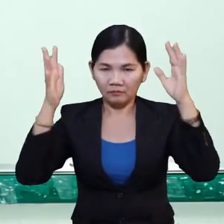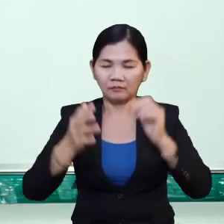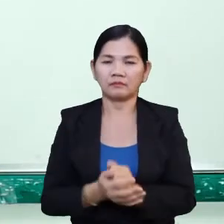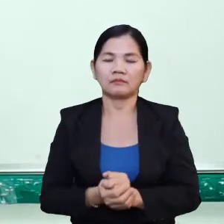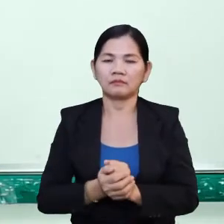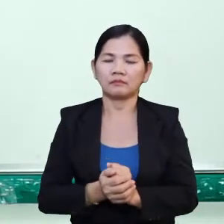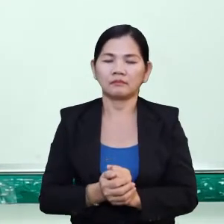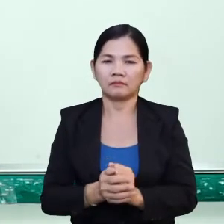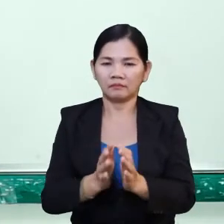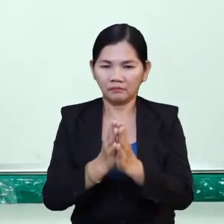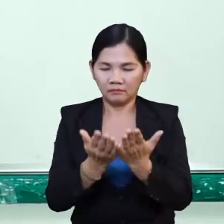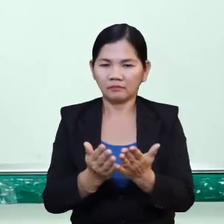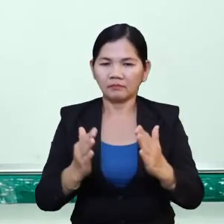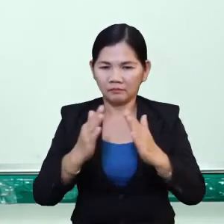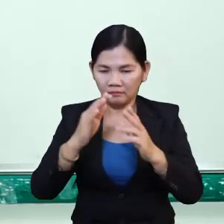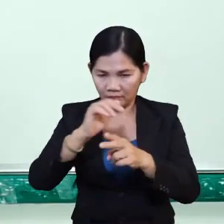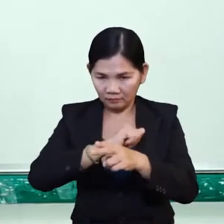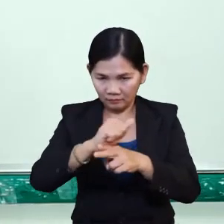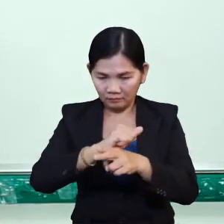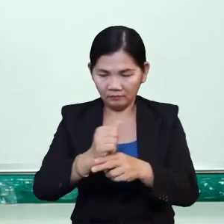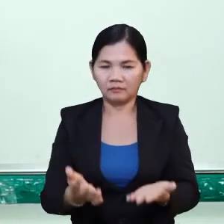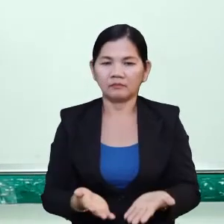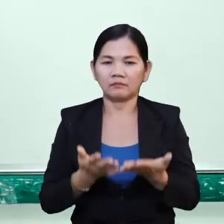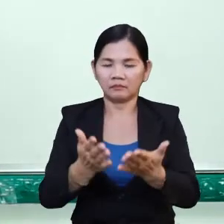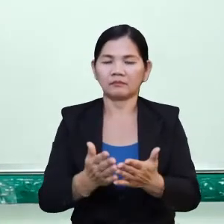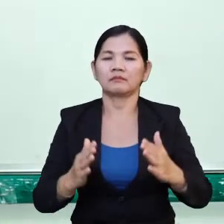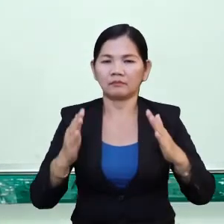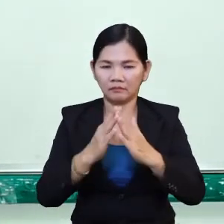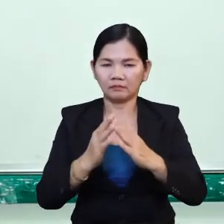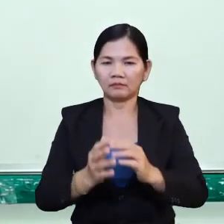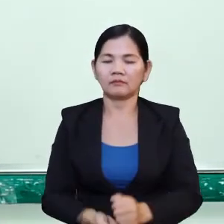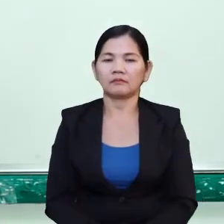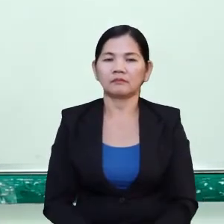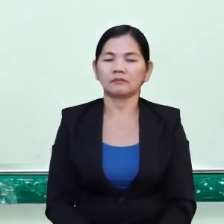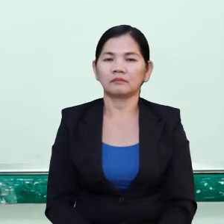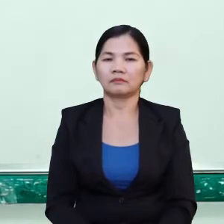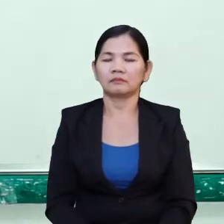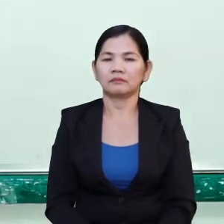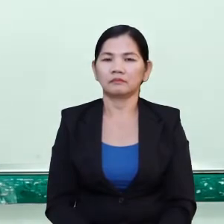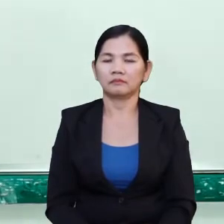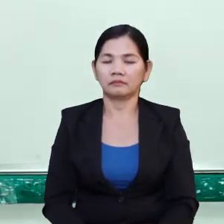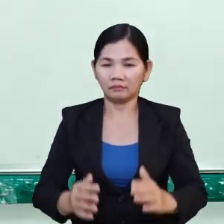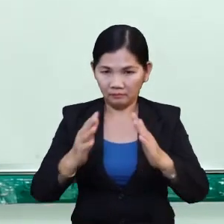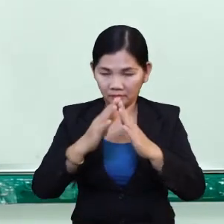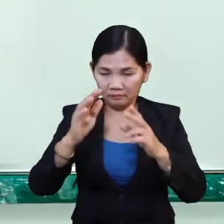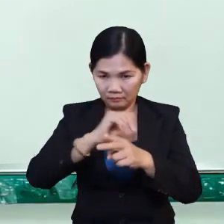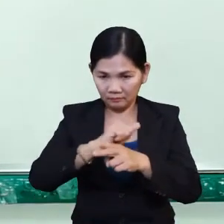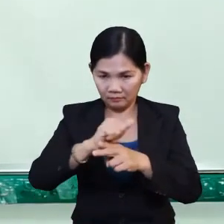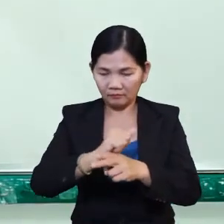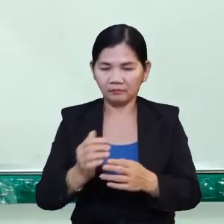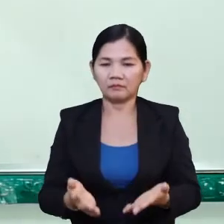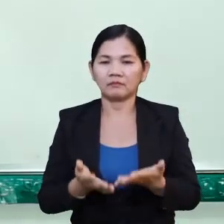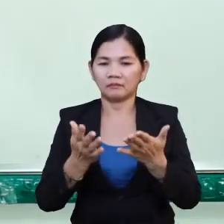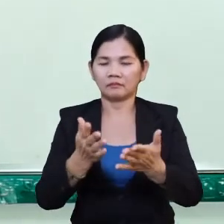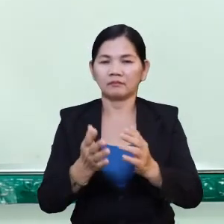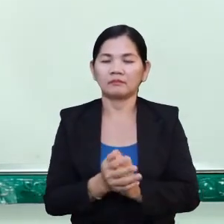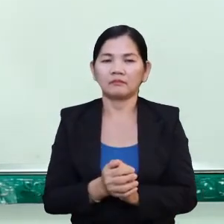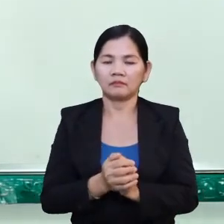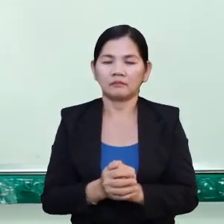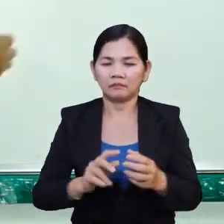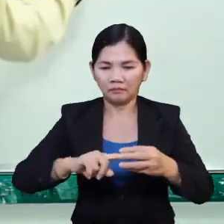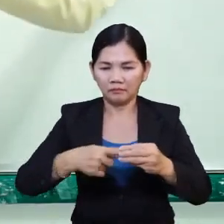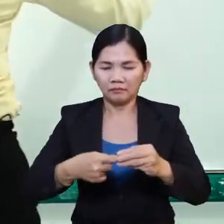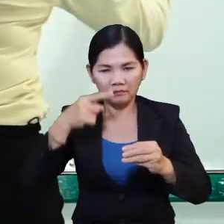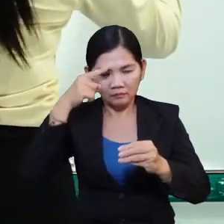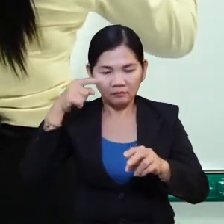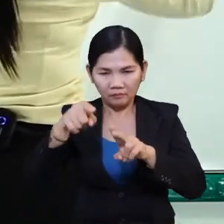1 2ចាឥឡូវកូនលើកសិផលកិច្ចការផ្ទះយកកិច្ចការផ្ទះទៅធ្វើទាំងអស់គ្នាកូនលើកសិផលកិច្ចការផ្ទះកូនលើកខ្មៅដៃបន្ត